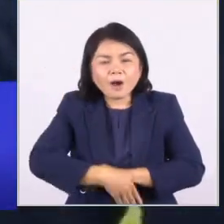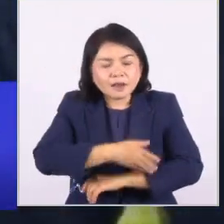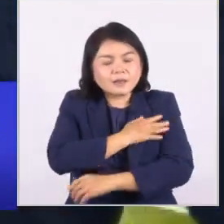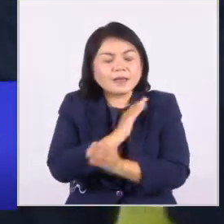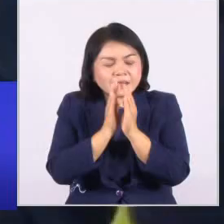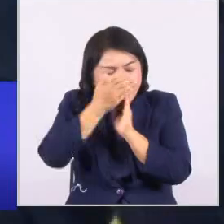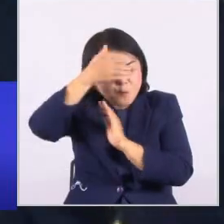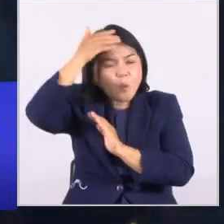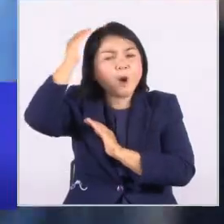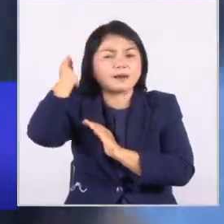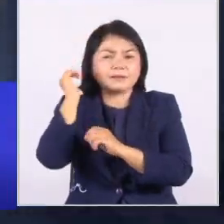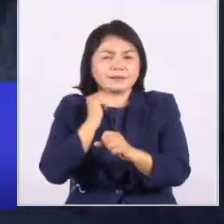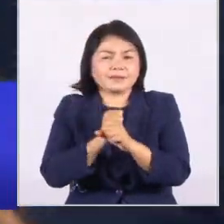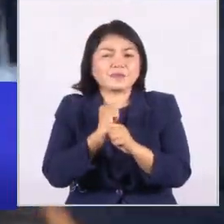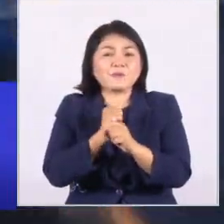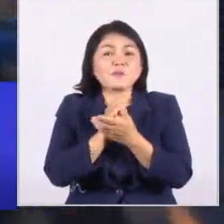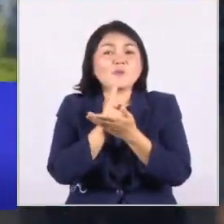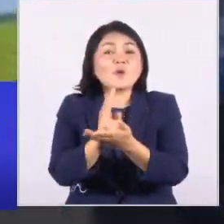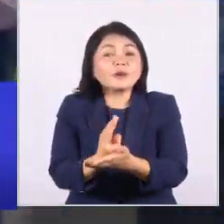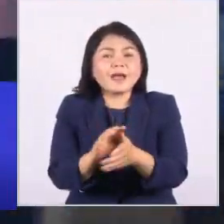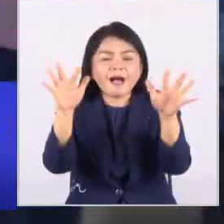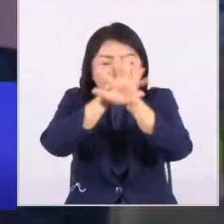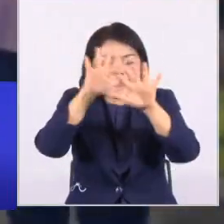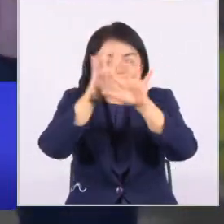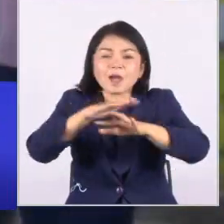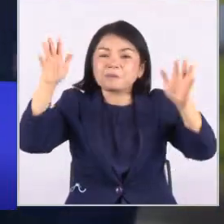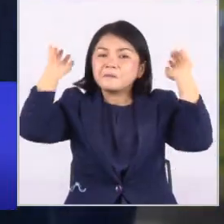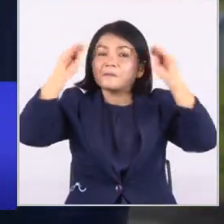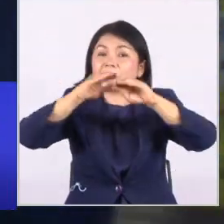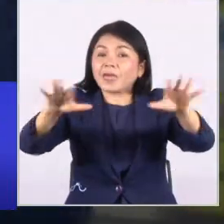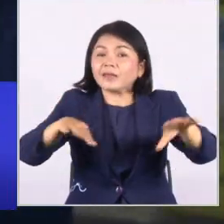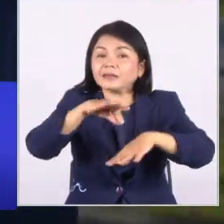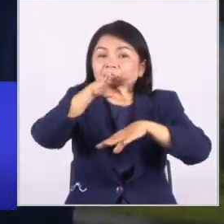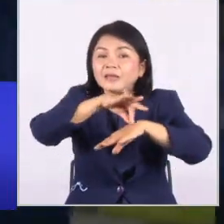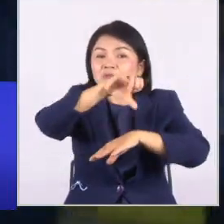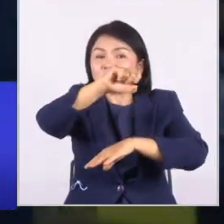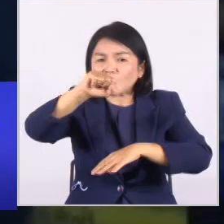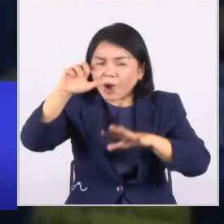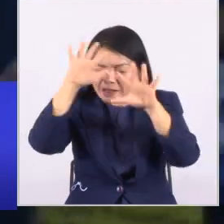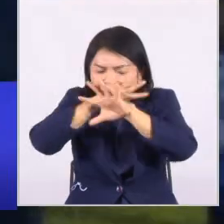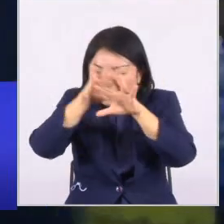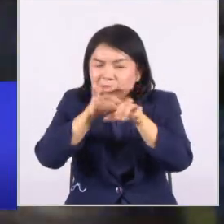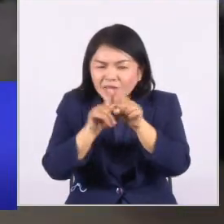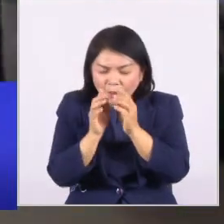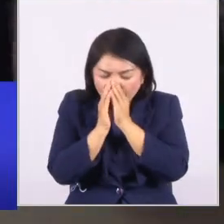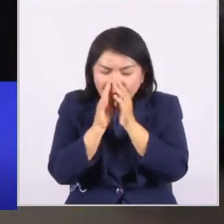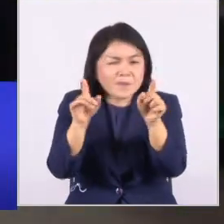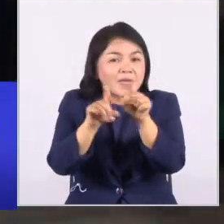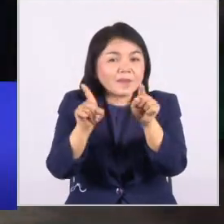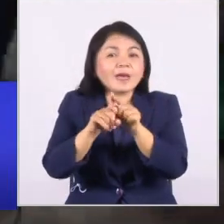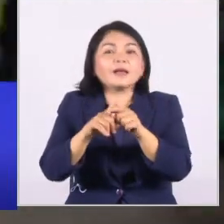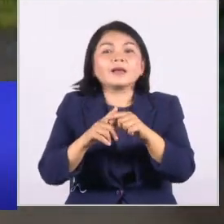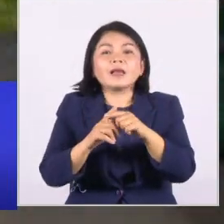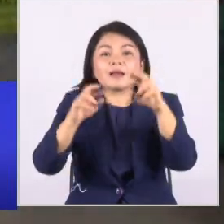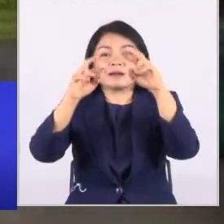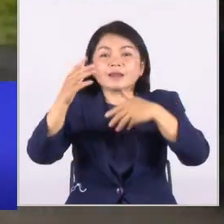อยเหมือนบรรยากาศหาเสียงเลยนะเหมือนผู้สมัครส.ส.ลงหาเสียงเลยนะคะนี่นะคนในตลาดก็ยิ้มหวานกัน